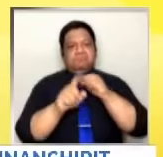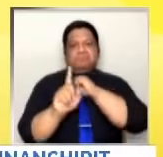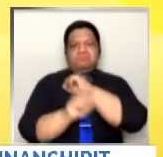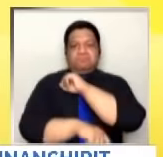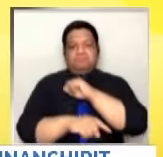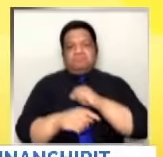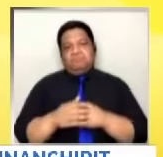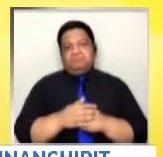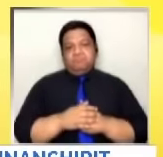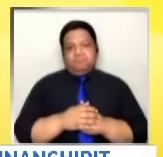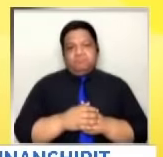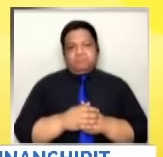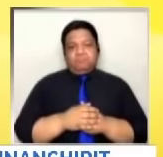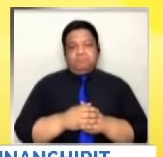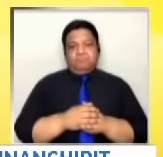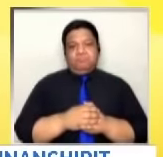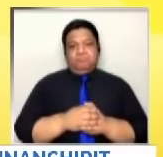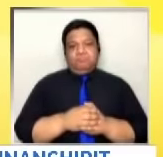para sa Pilipino.